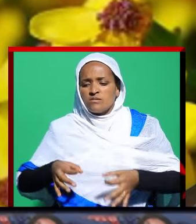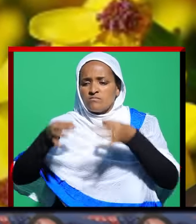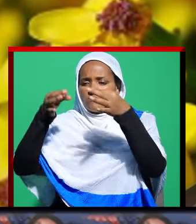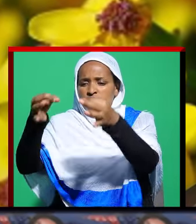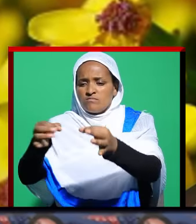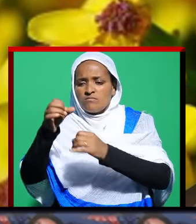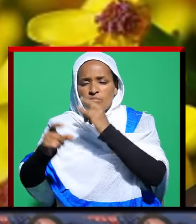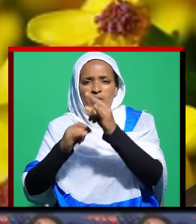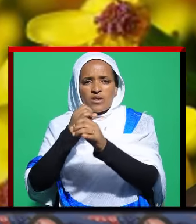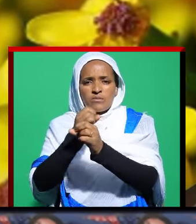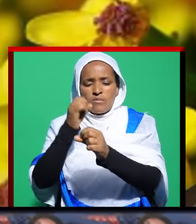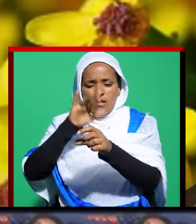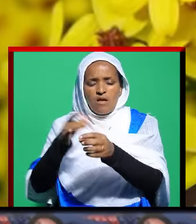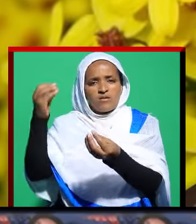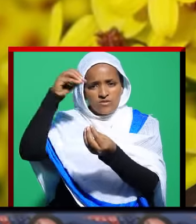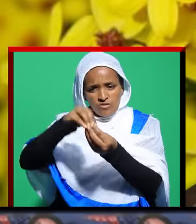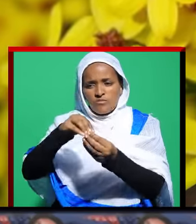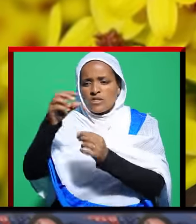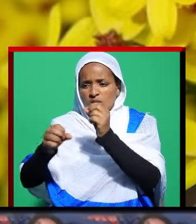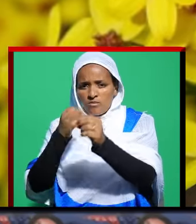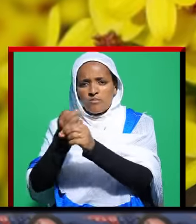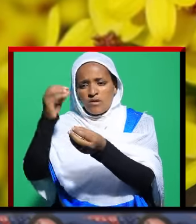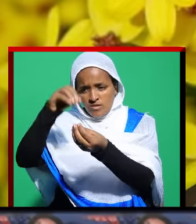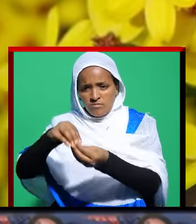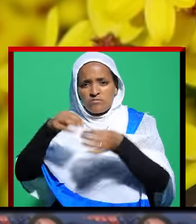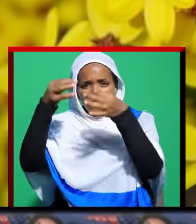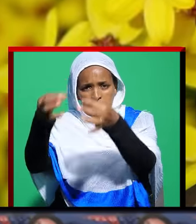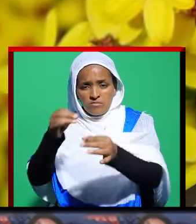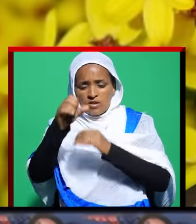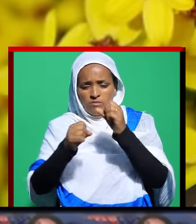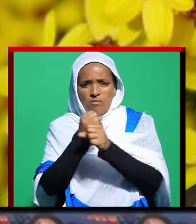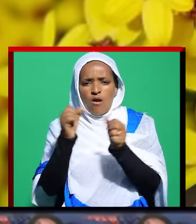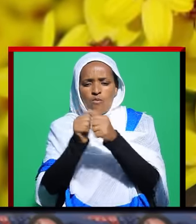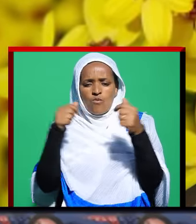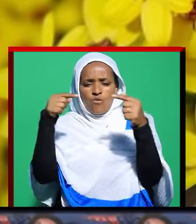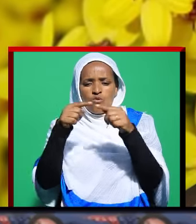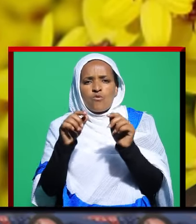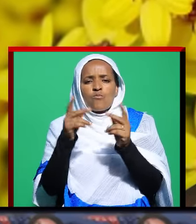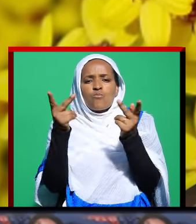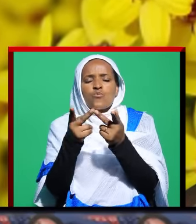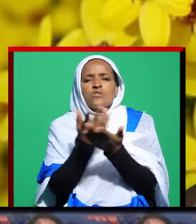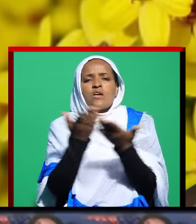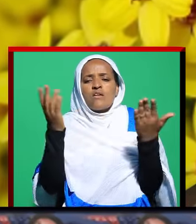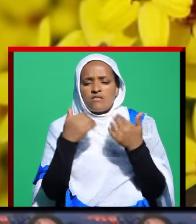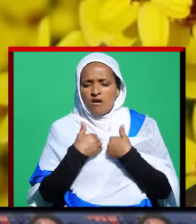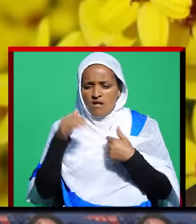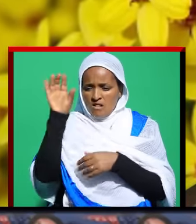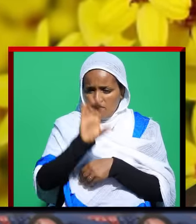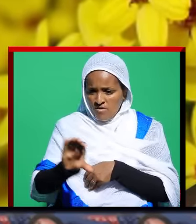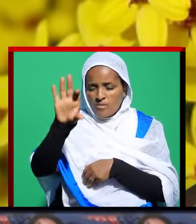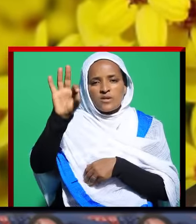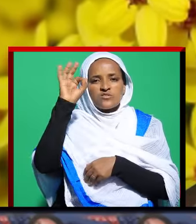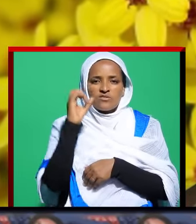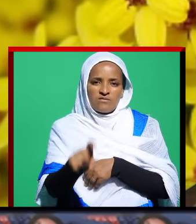በእድሜያችን ላይ እድሜ ሲጨመርልን የኖርን ሰዎች ከእድሜ ጋር በተገናኘ ራሳችንን የት ጋር እንዳለን ፈልገን